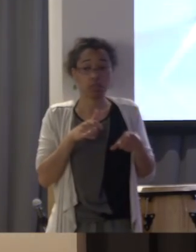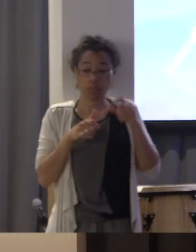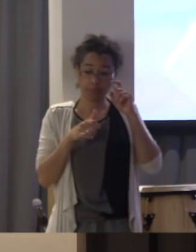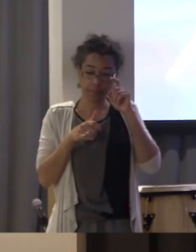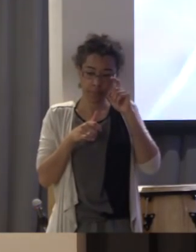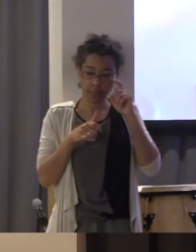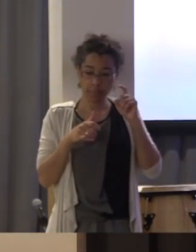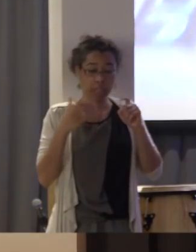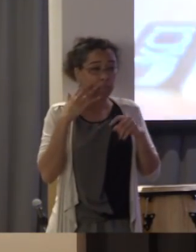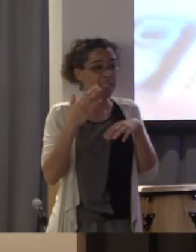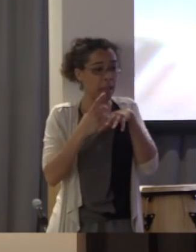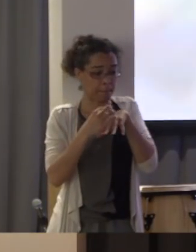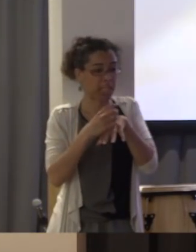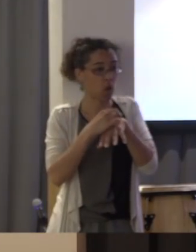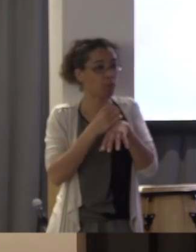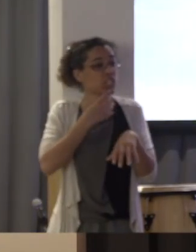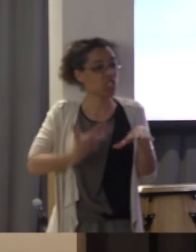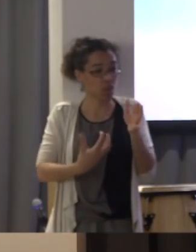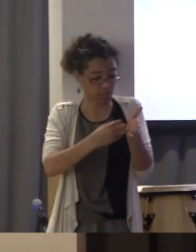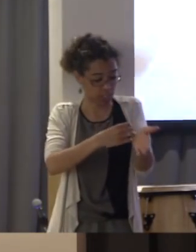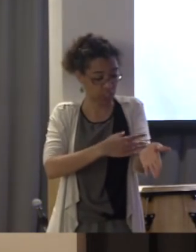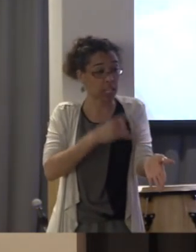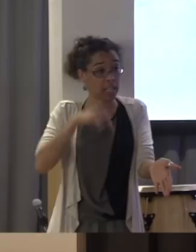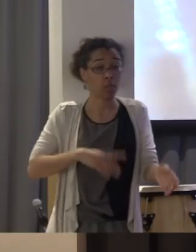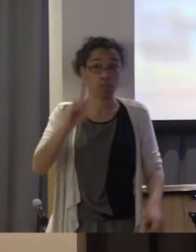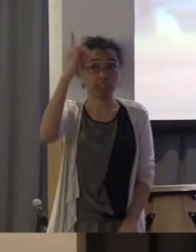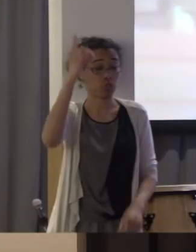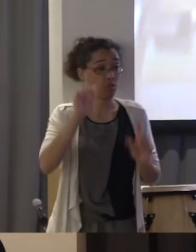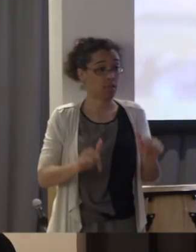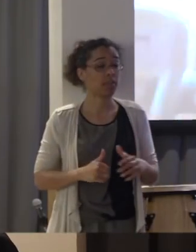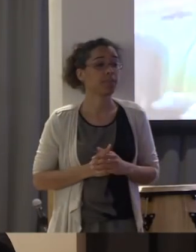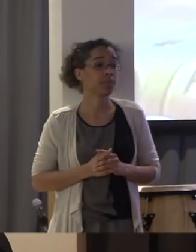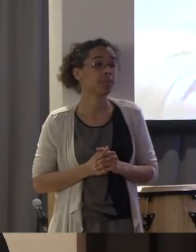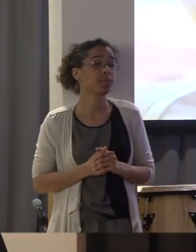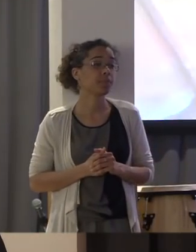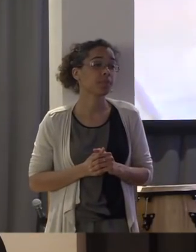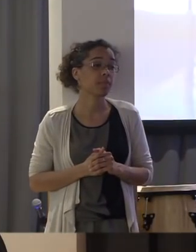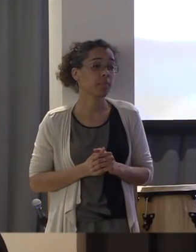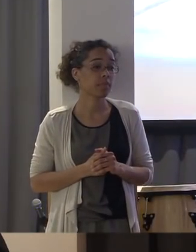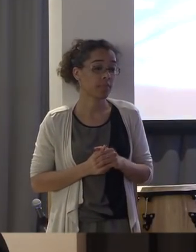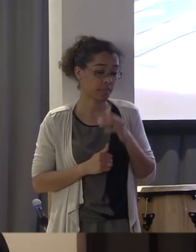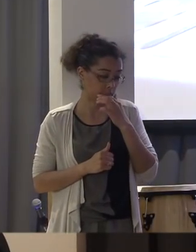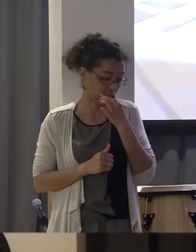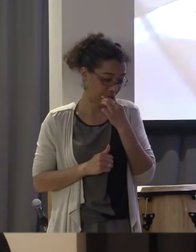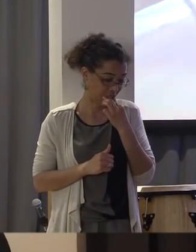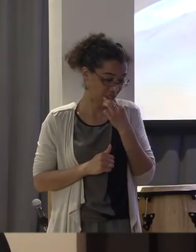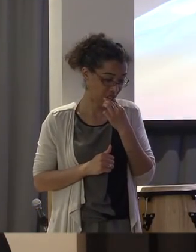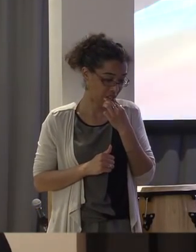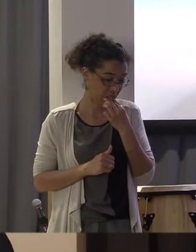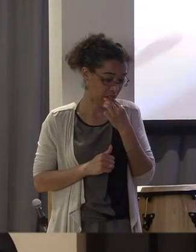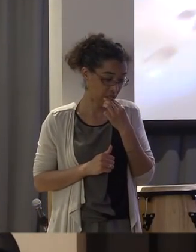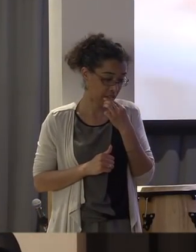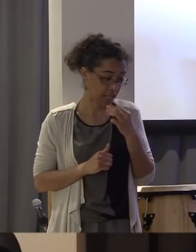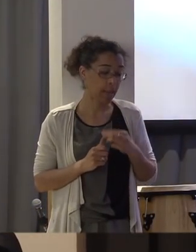Mais quand ces microbes rentrent dans le sang, il faut avoir le Seigneur. Et là, elle n'a pas vraiment... elle est